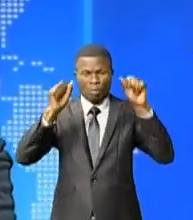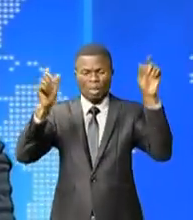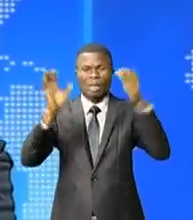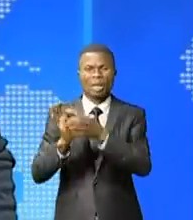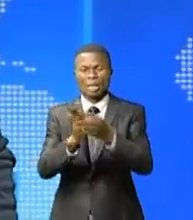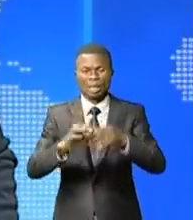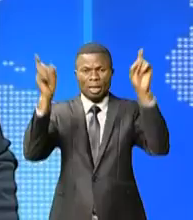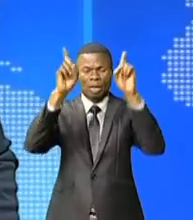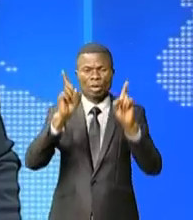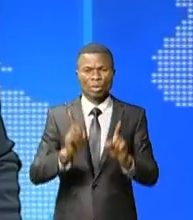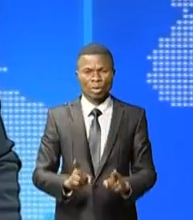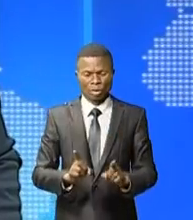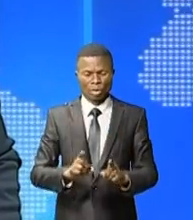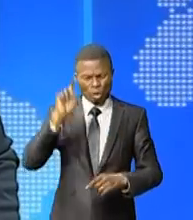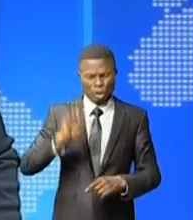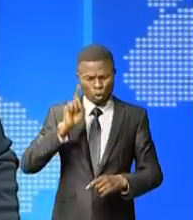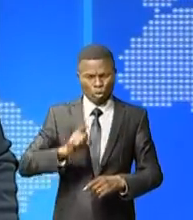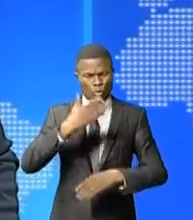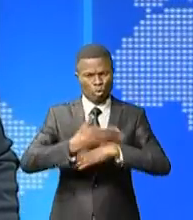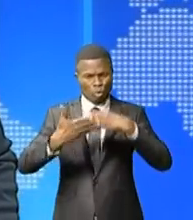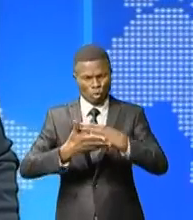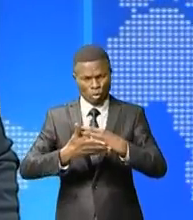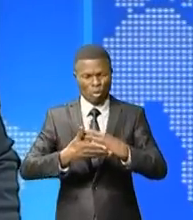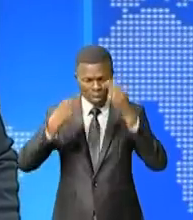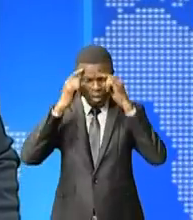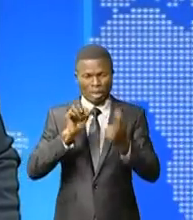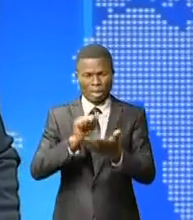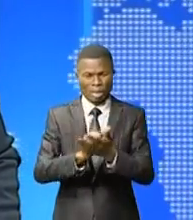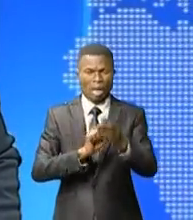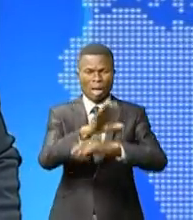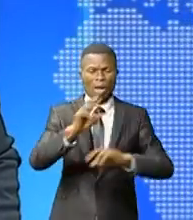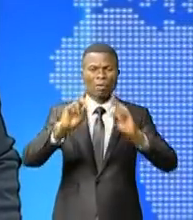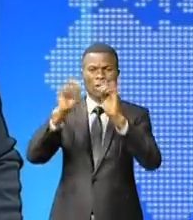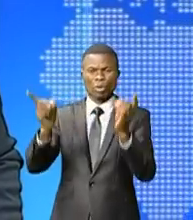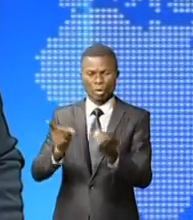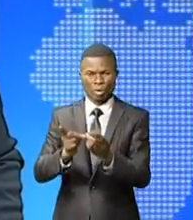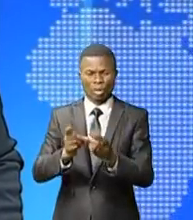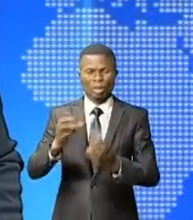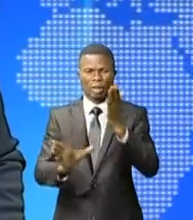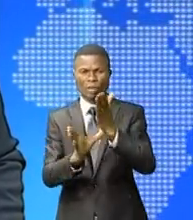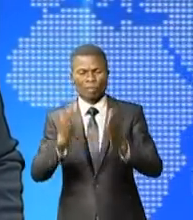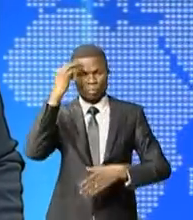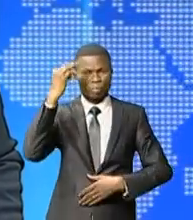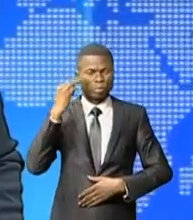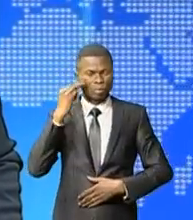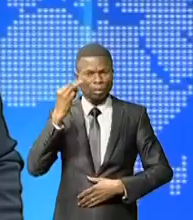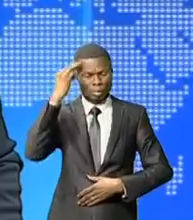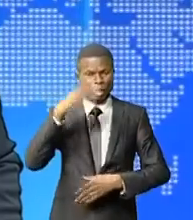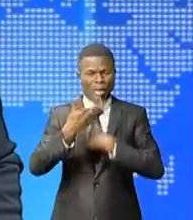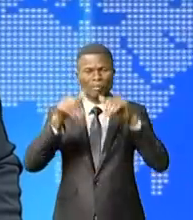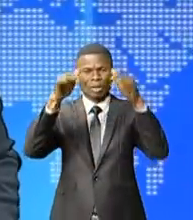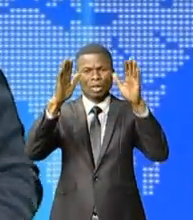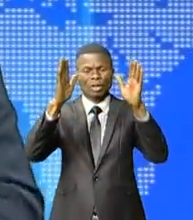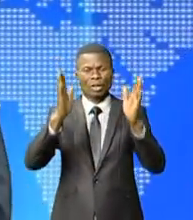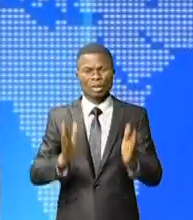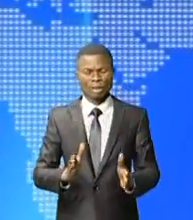tient mordicus à l'aboutissement heureux de ce compromis, a dépêché une délégation conduite par le vice-premier ministre, ministre des Affaires